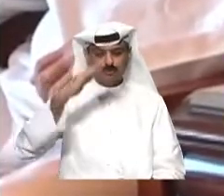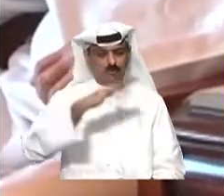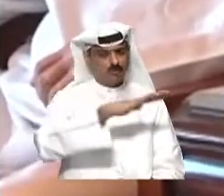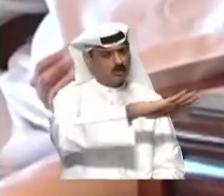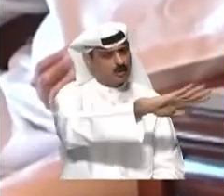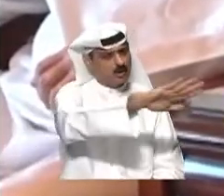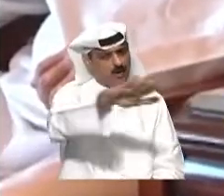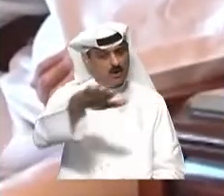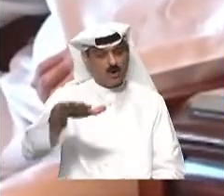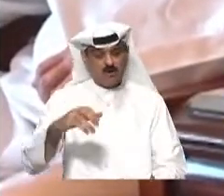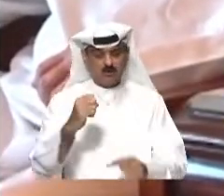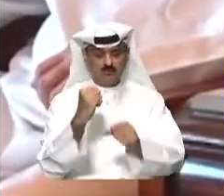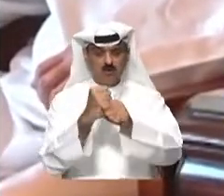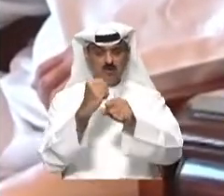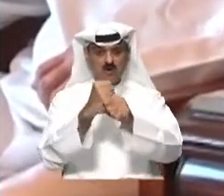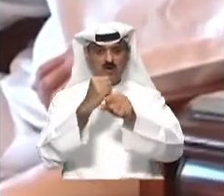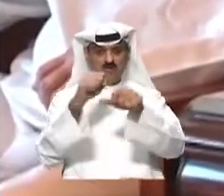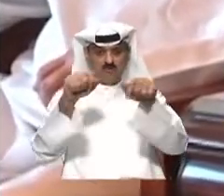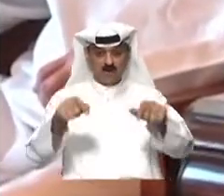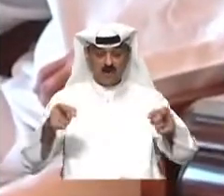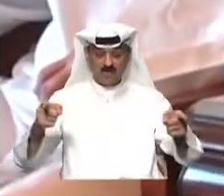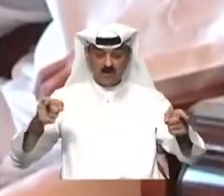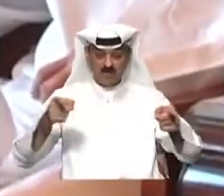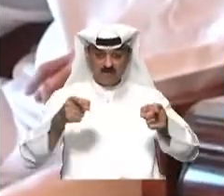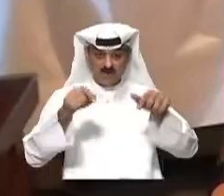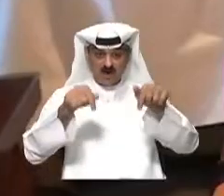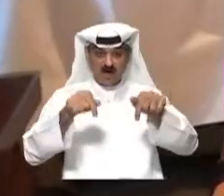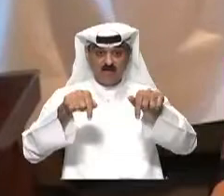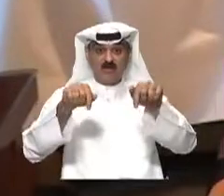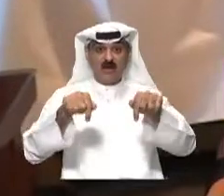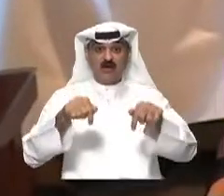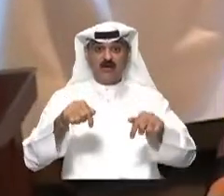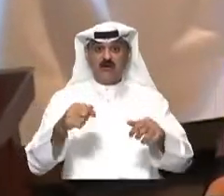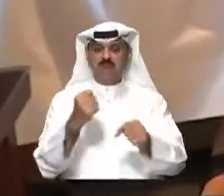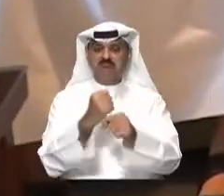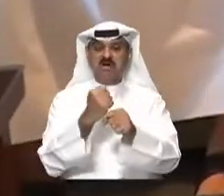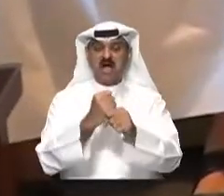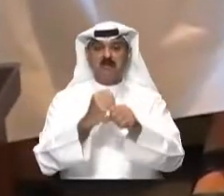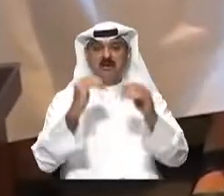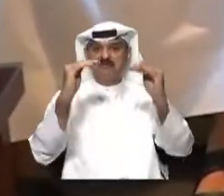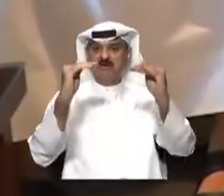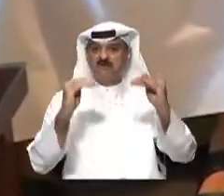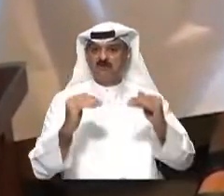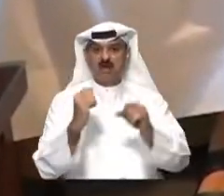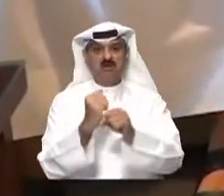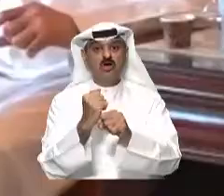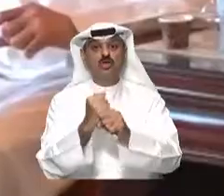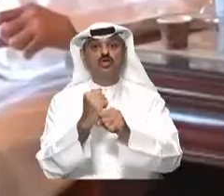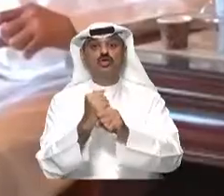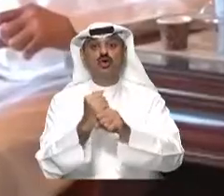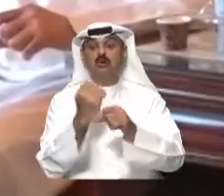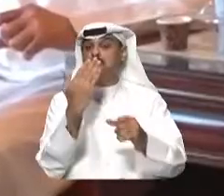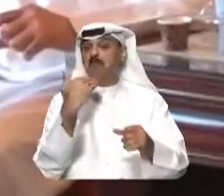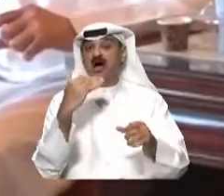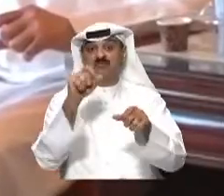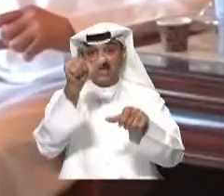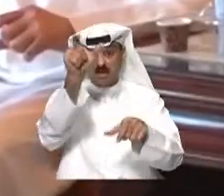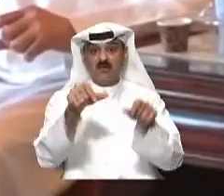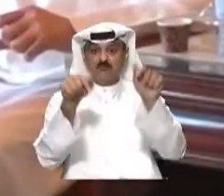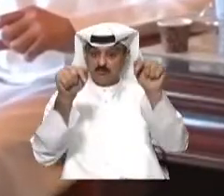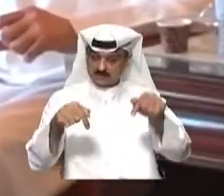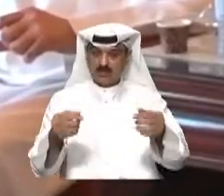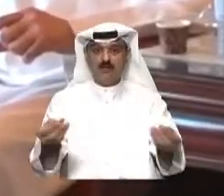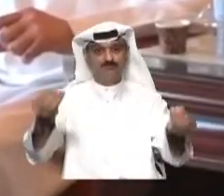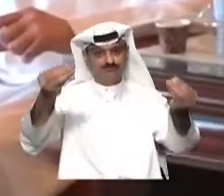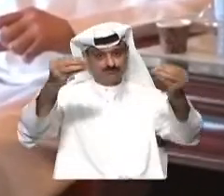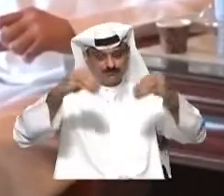فيه. عانيتوا بعض الوقت من نقص في القوة، والحمد لله تعدلت الأمور، زادت